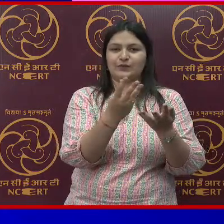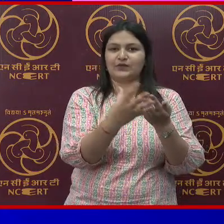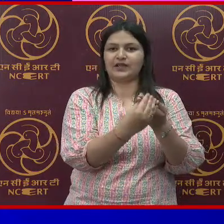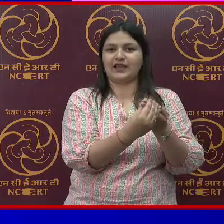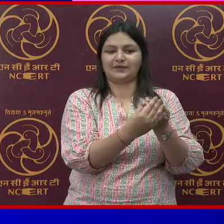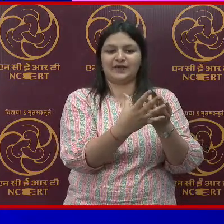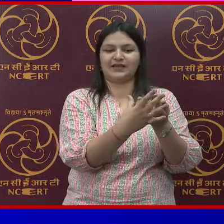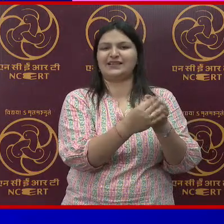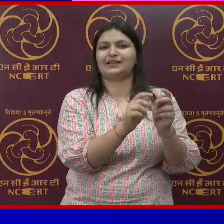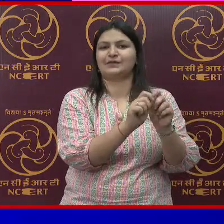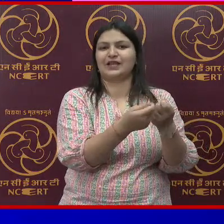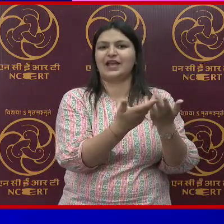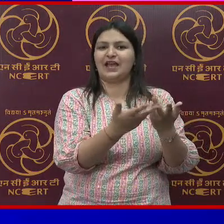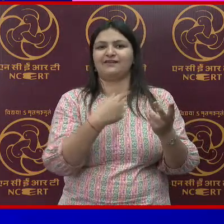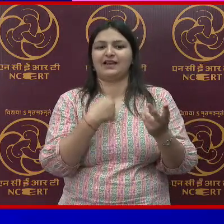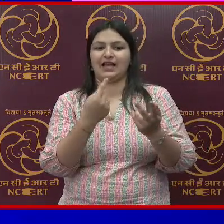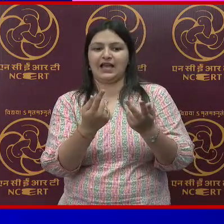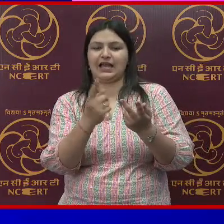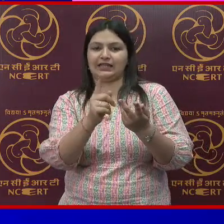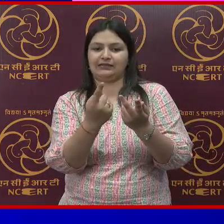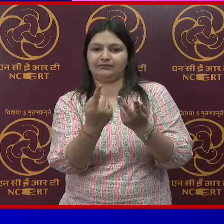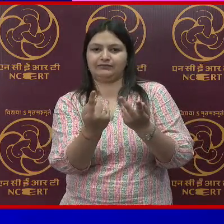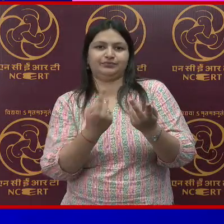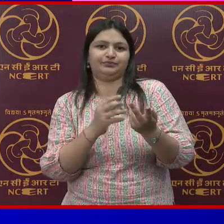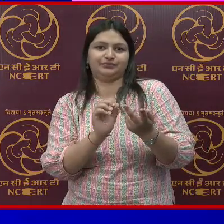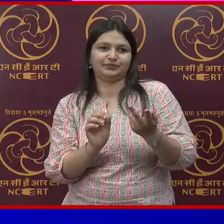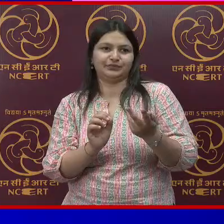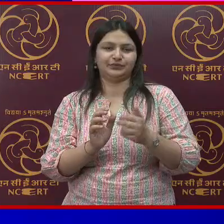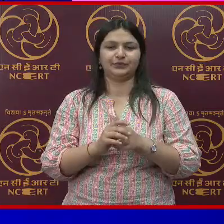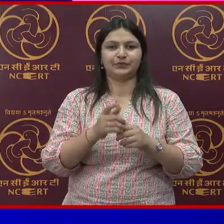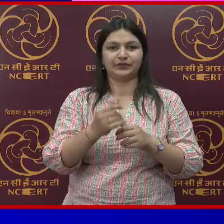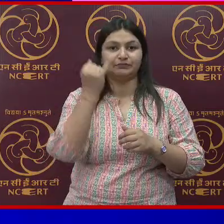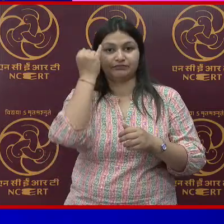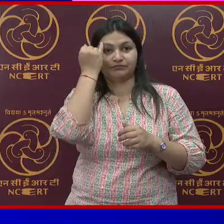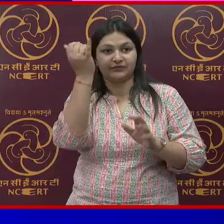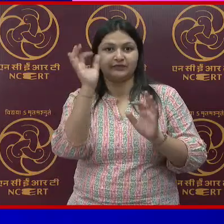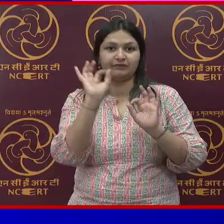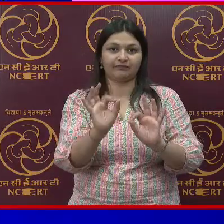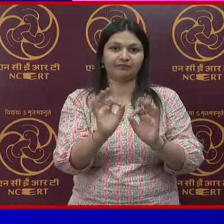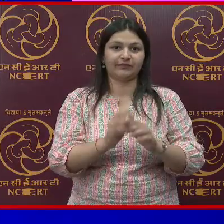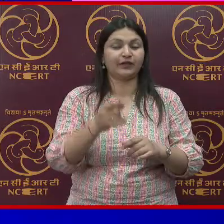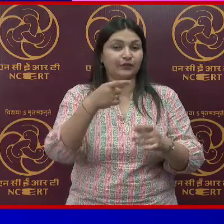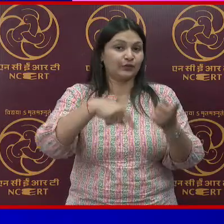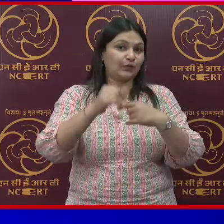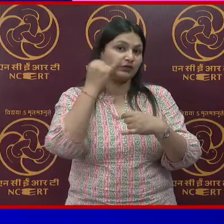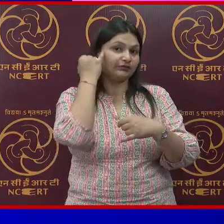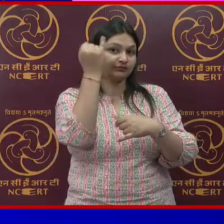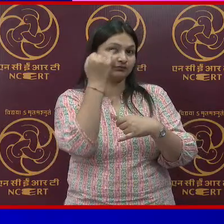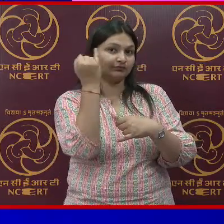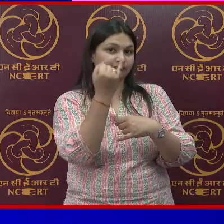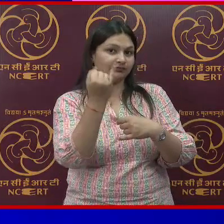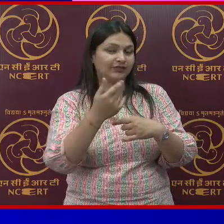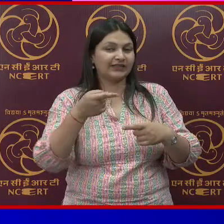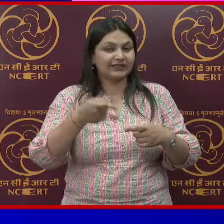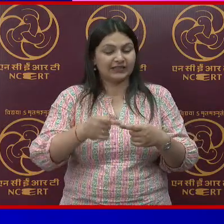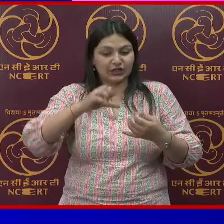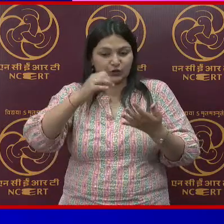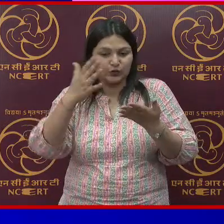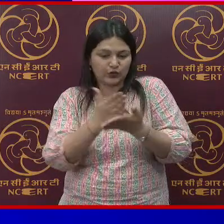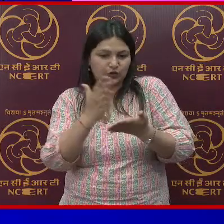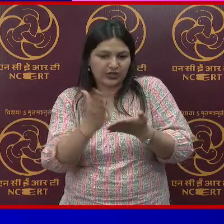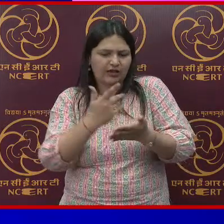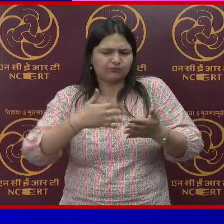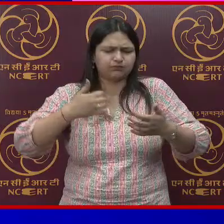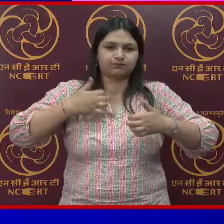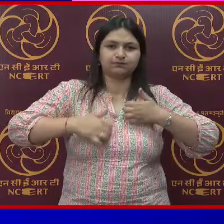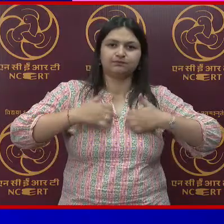इट कम्स इन पेयर. जोड़े में आती है ये चीज. बिल्कुल बिल्कुल. तो ये बहुत ही अच्छा क्लू है आपके लिए, तो ढूंढते रहिएगा बच्चों. बहुत ही इंटरेस्टिंग चैप्टर था ये, टू